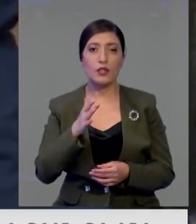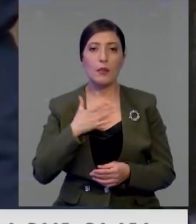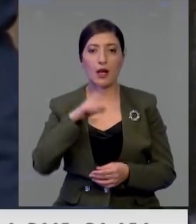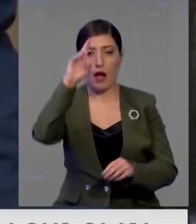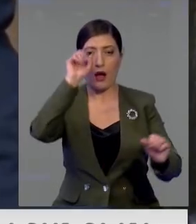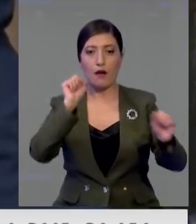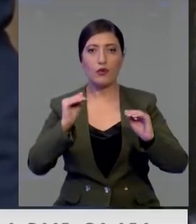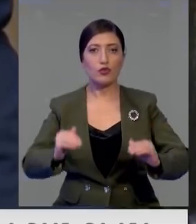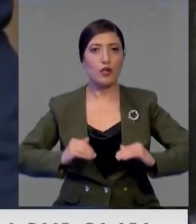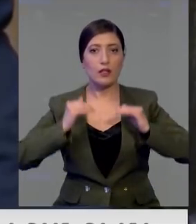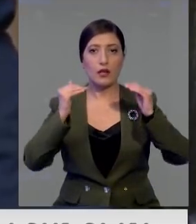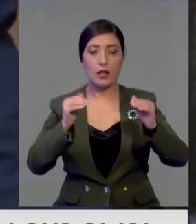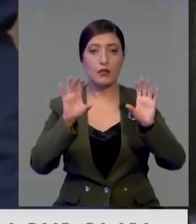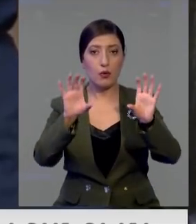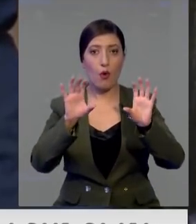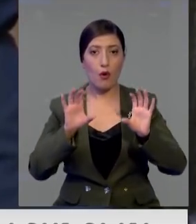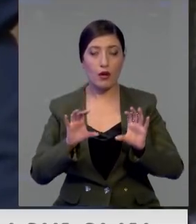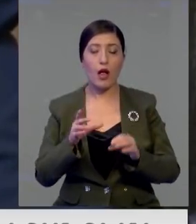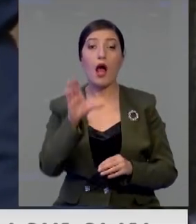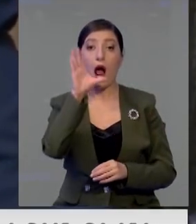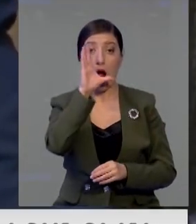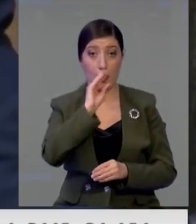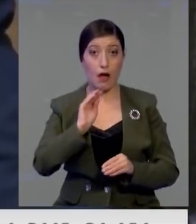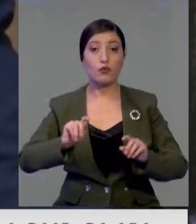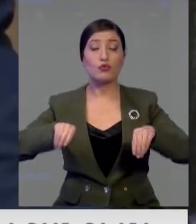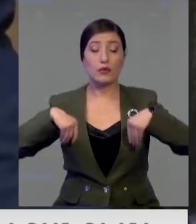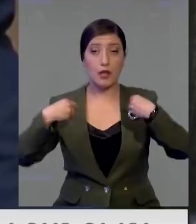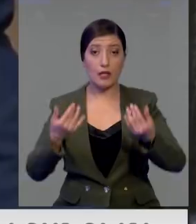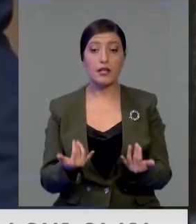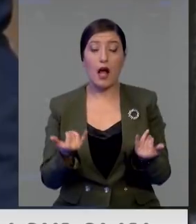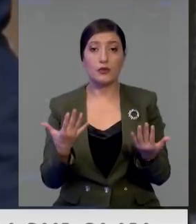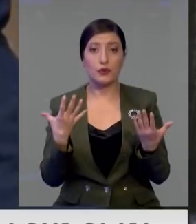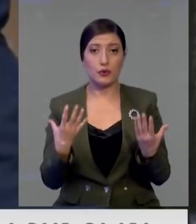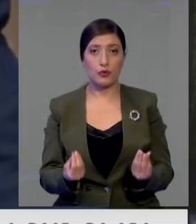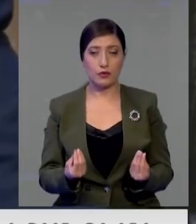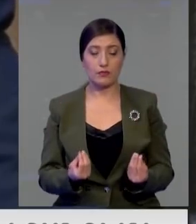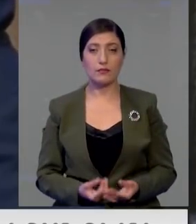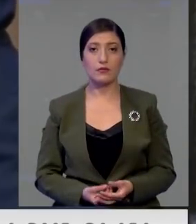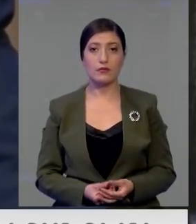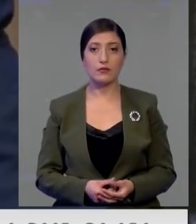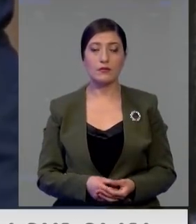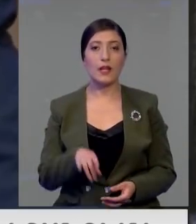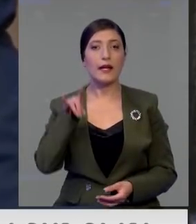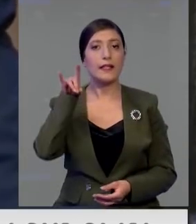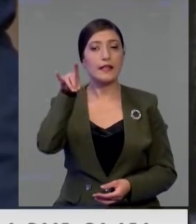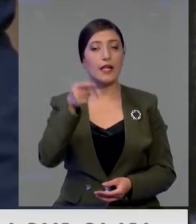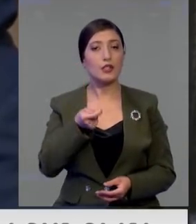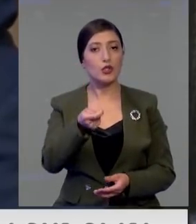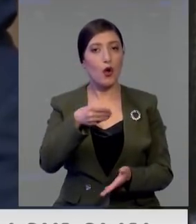այս օրենքի ուժը, նրանք հնարավորություն ունեն հենց այսօր ինքնաթիռի տոմս